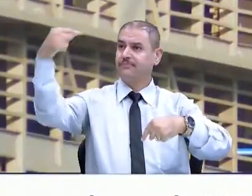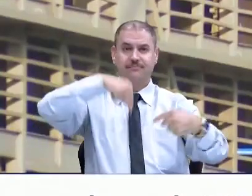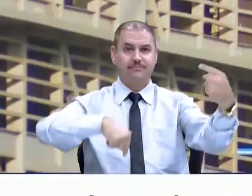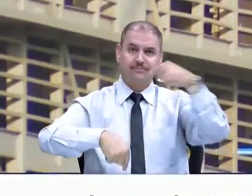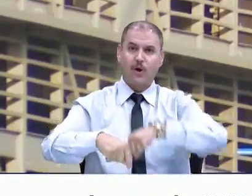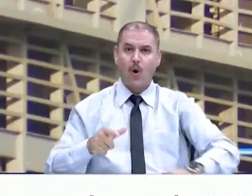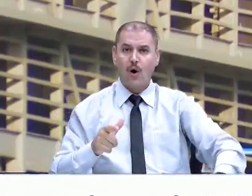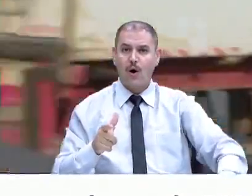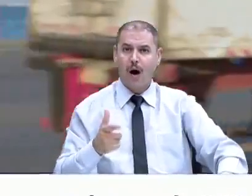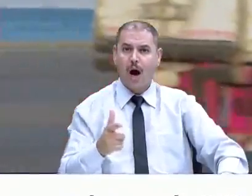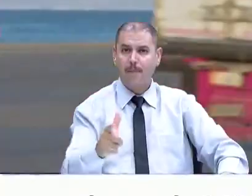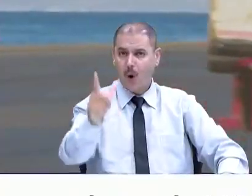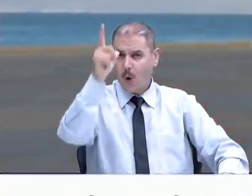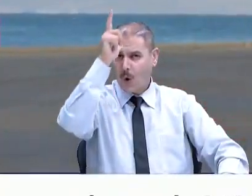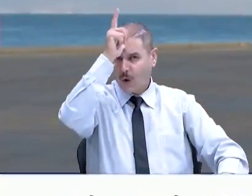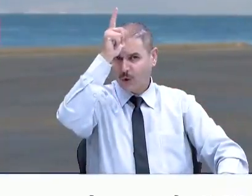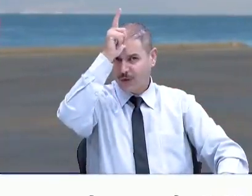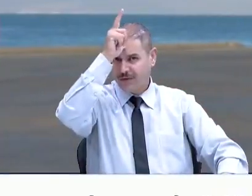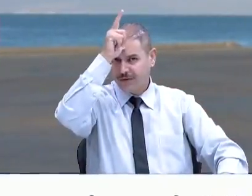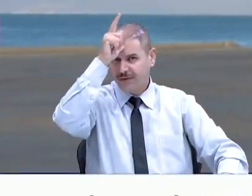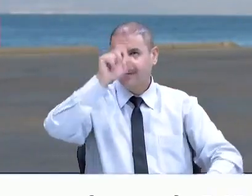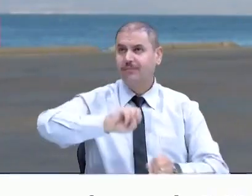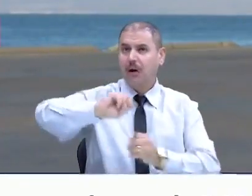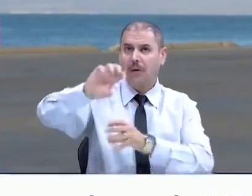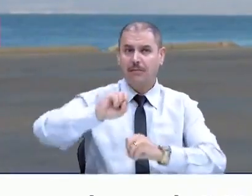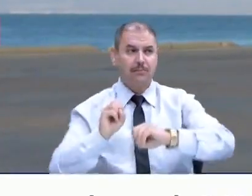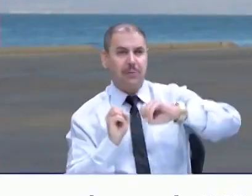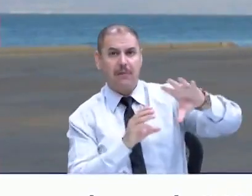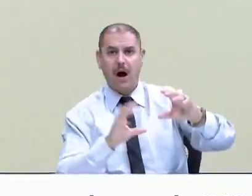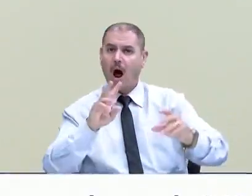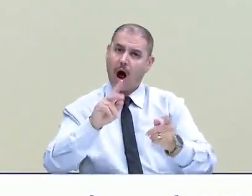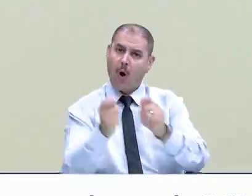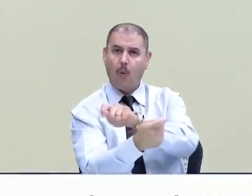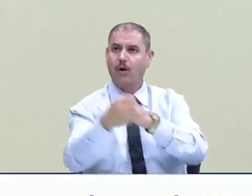وباقي موانئ العالم بما يسهم في تعزيز الاقتصاد